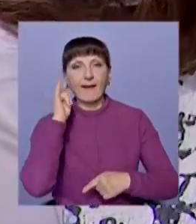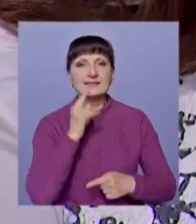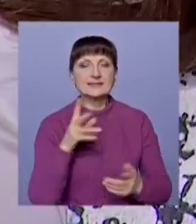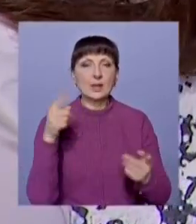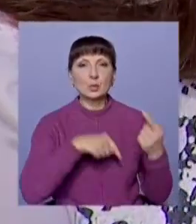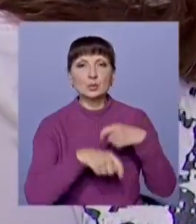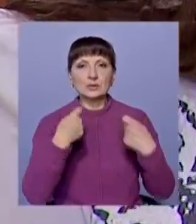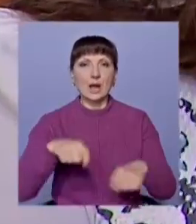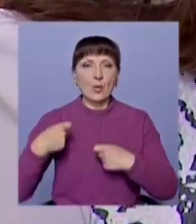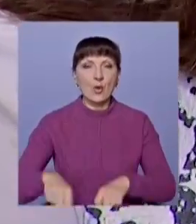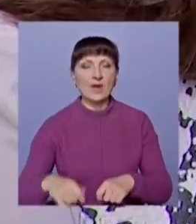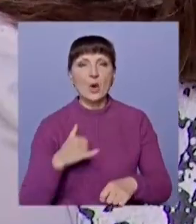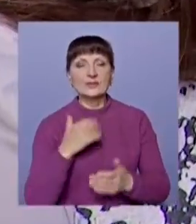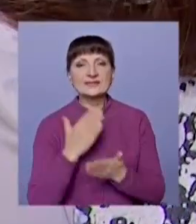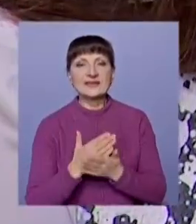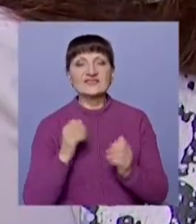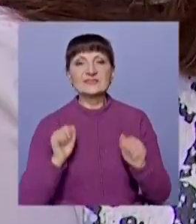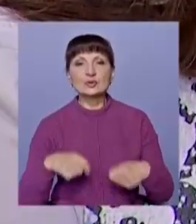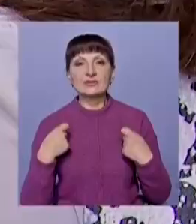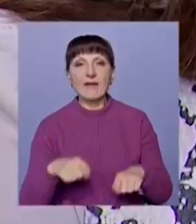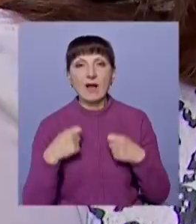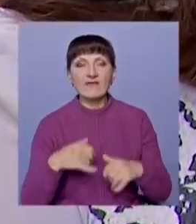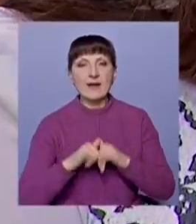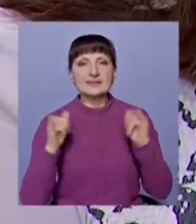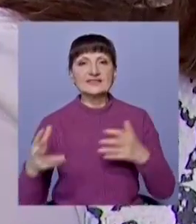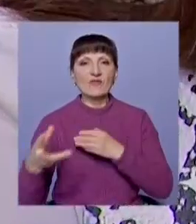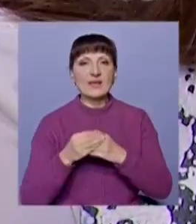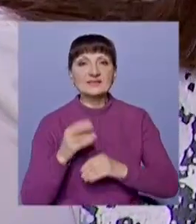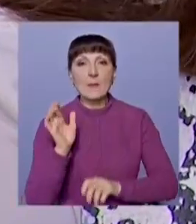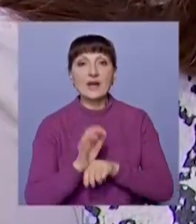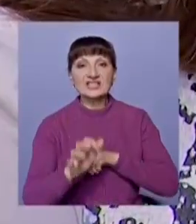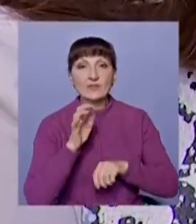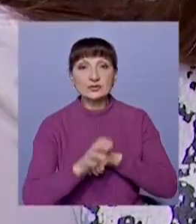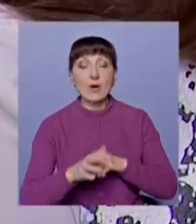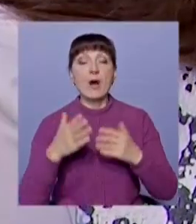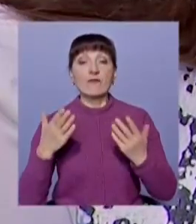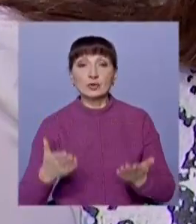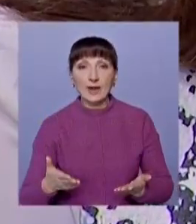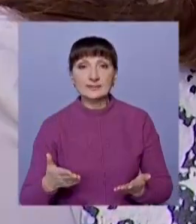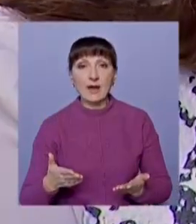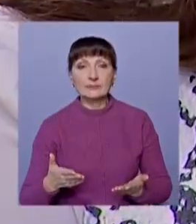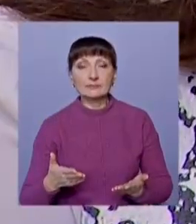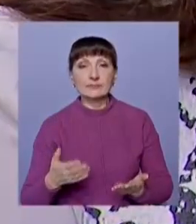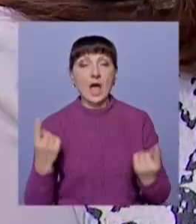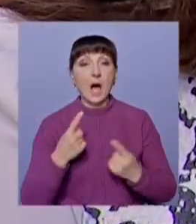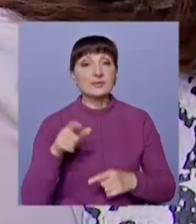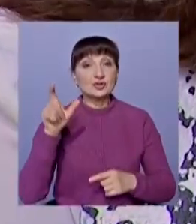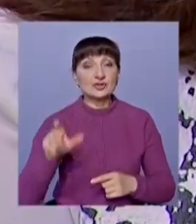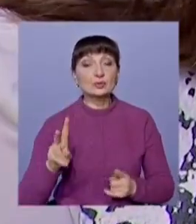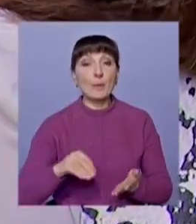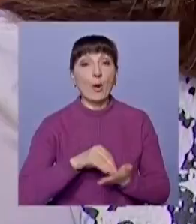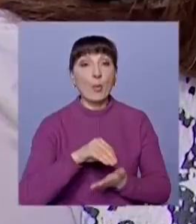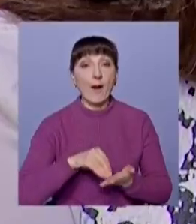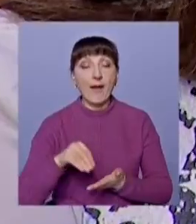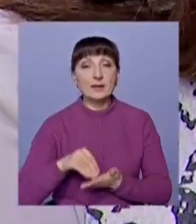преференции, у нас есть возможности торговать и наращивать совместное производство, вот тогда обычный